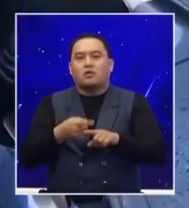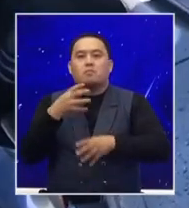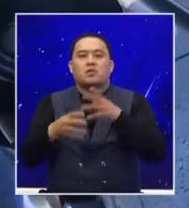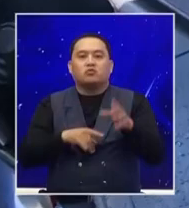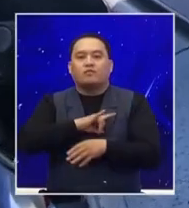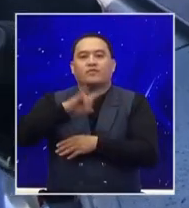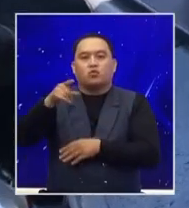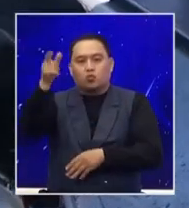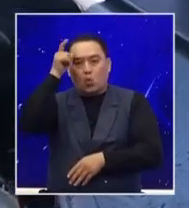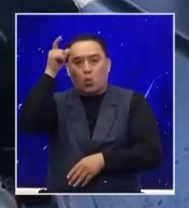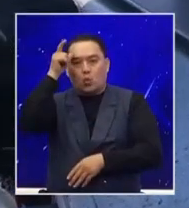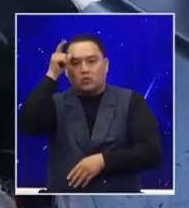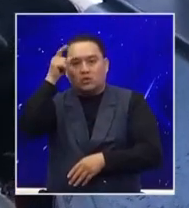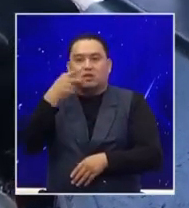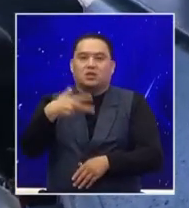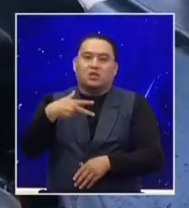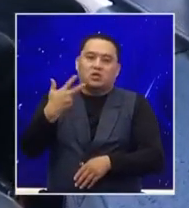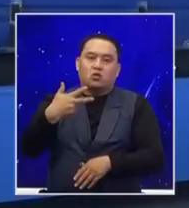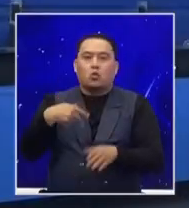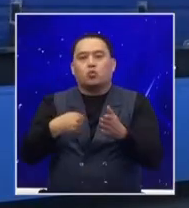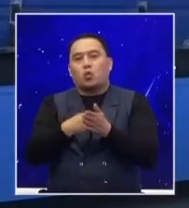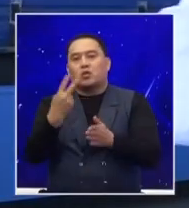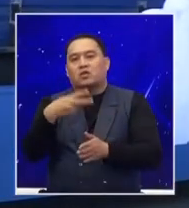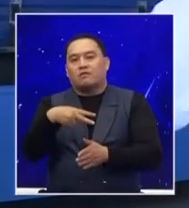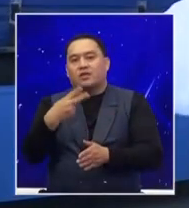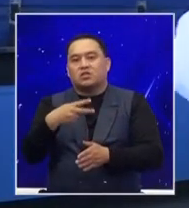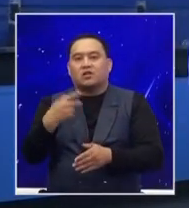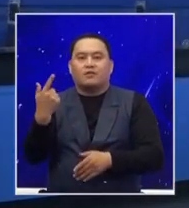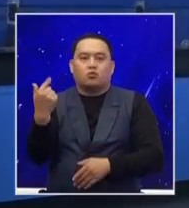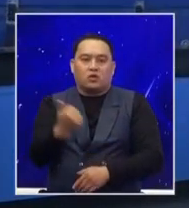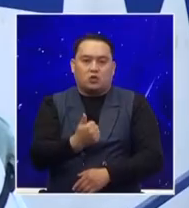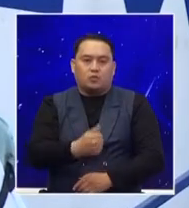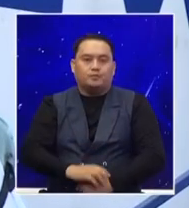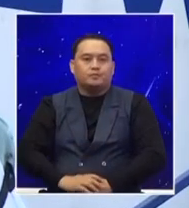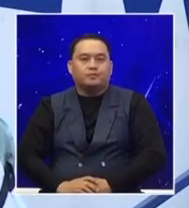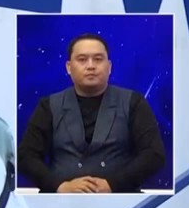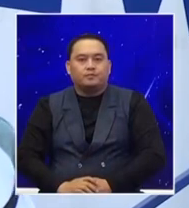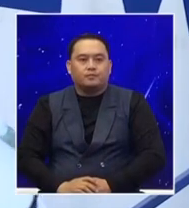международных авиарейсов с Турции с 33 до 20 в неделю.